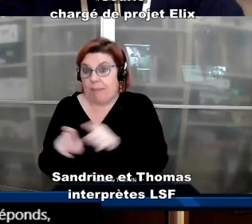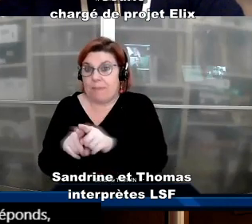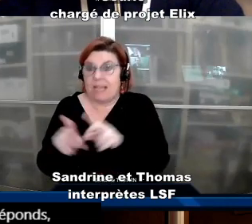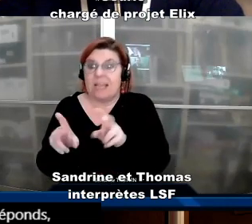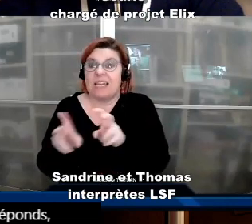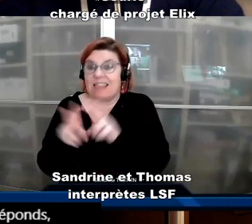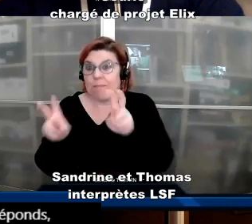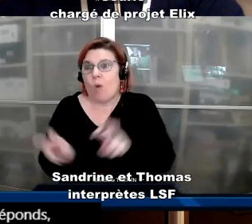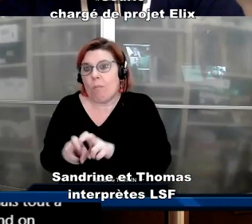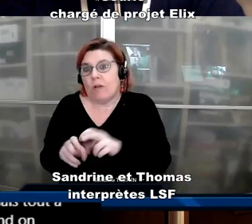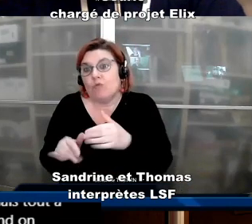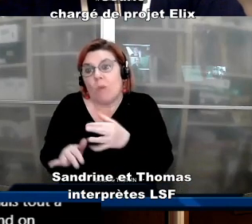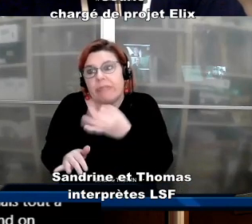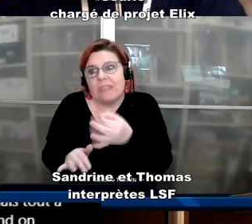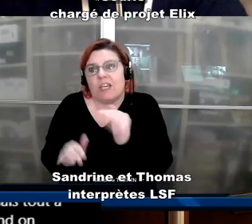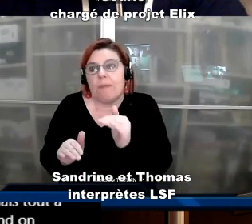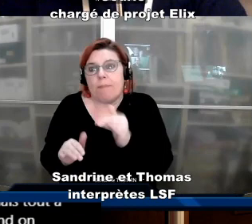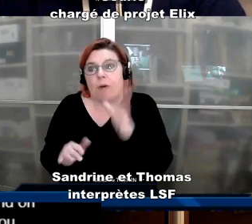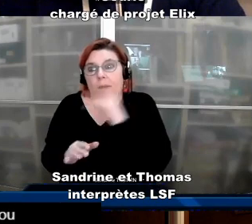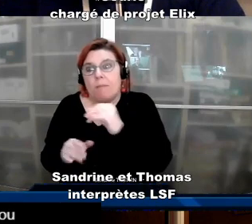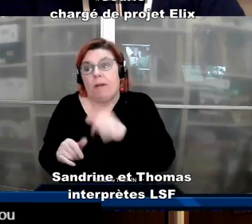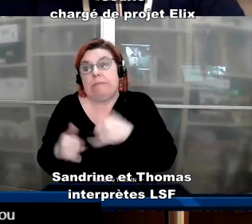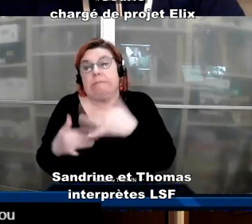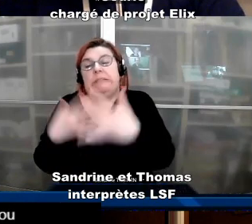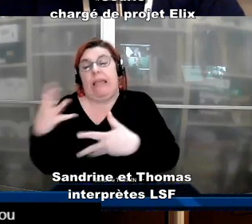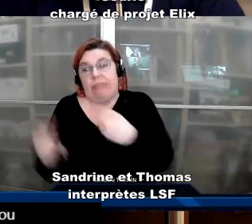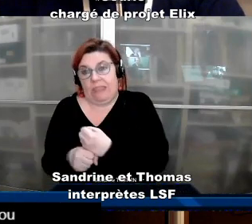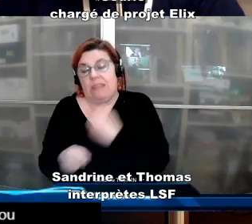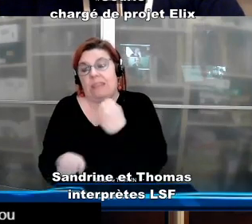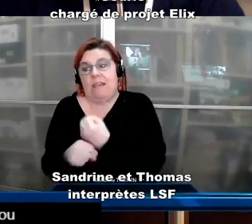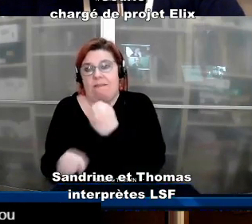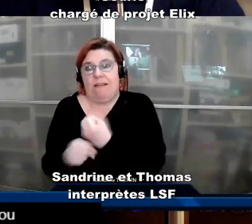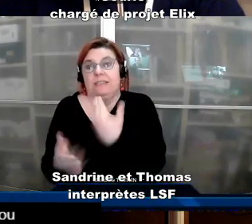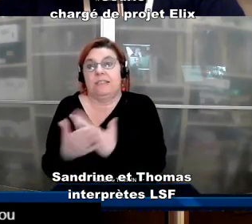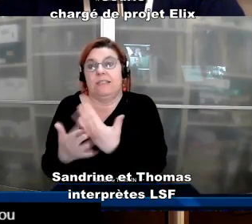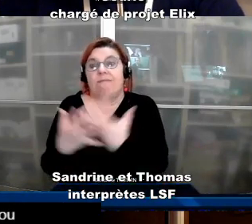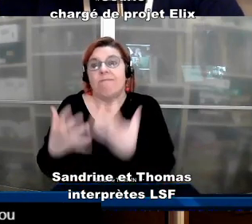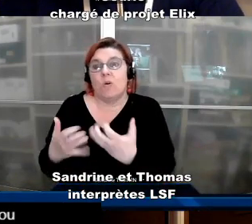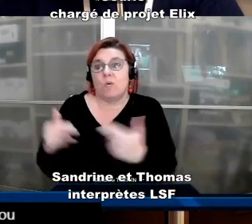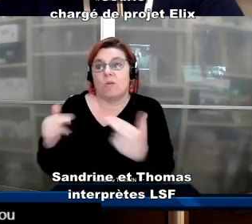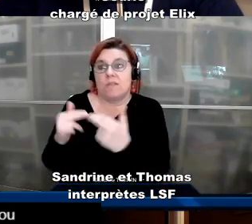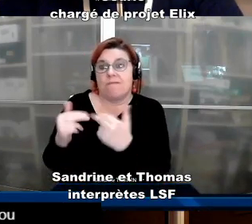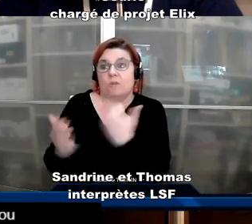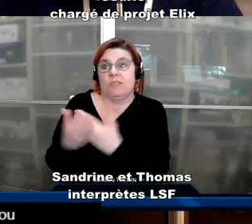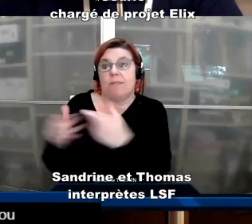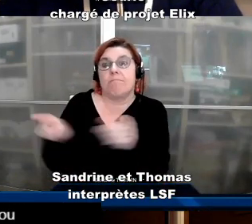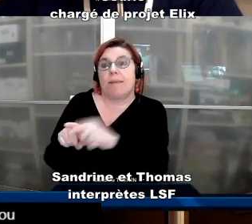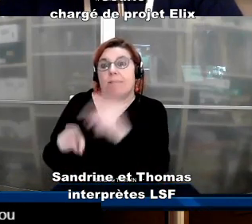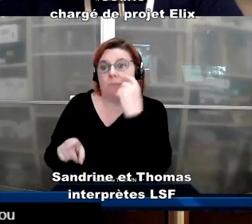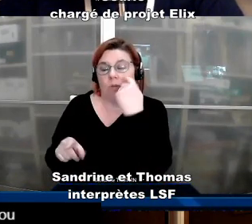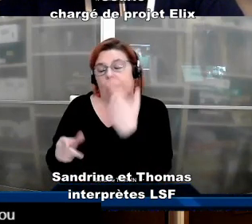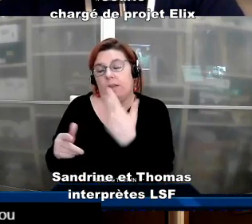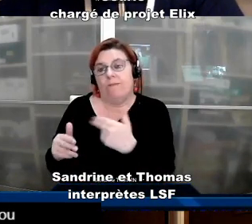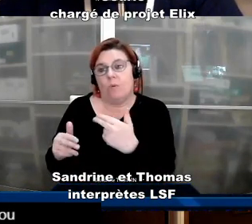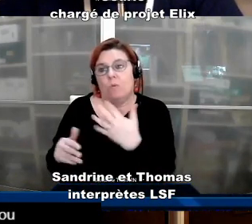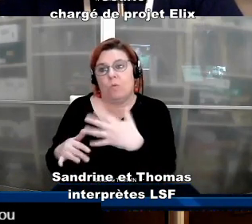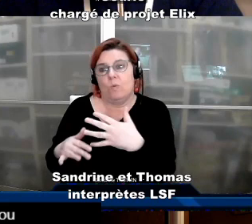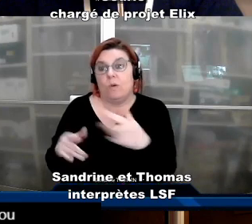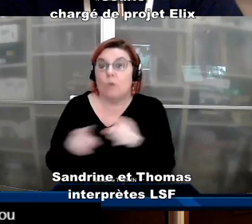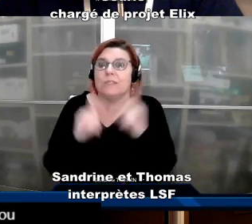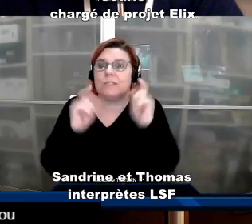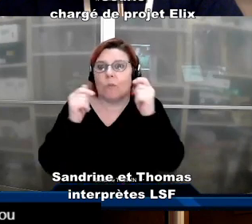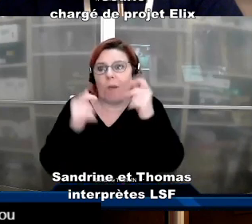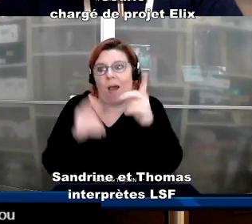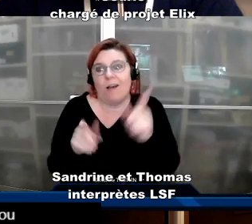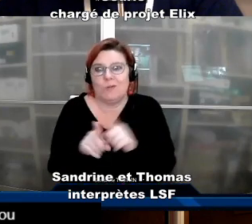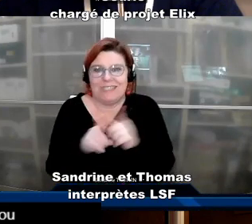veux juste noter que ça représente des années de travail pour arriver à avoir le niveau de Sandrine et de Thomas d'ailleurs,